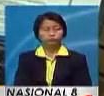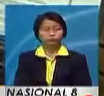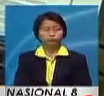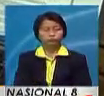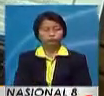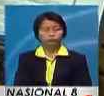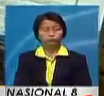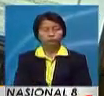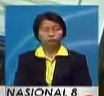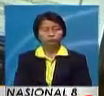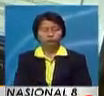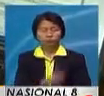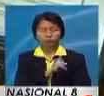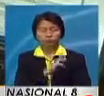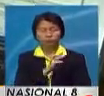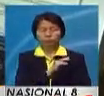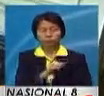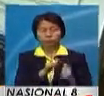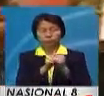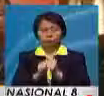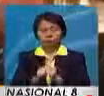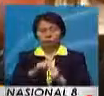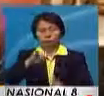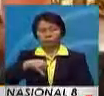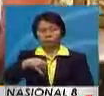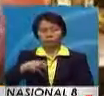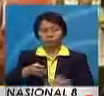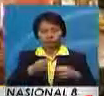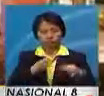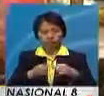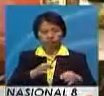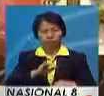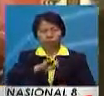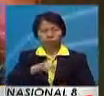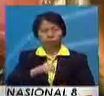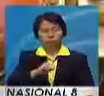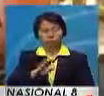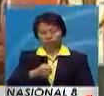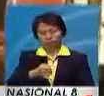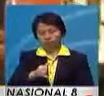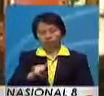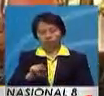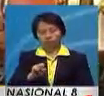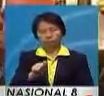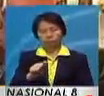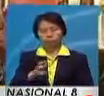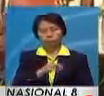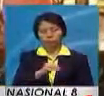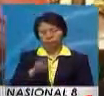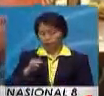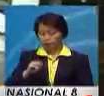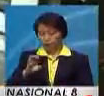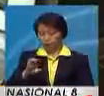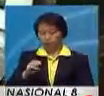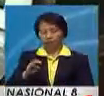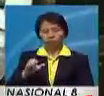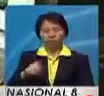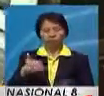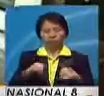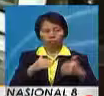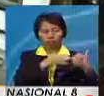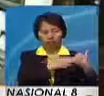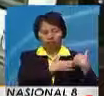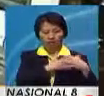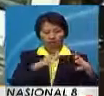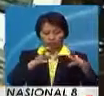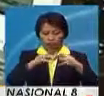sebagainya Kementerian bersama jabatan penerangan jabatan hal ehwal khas jasa dan mcmc sentiasa memainkan peranan